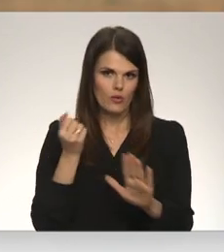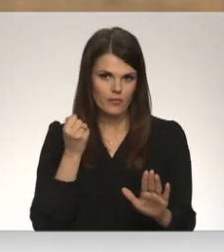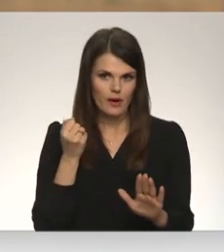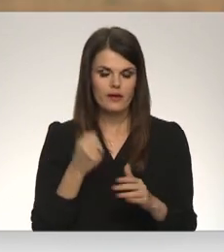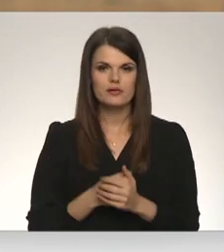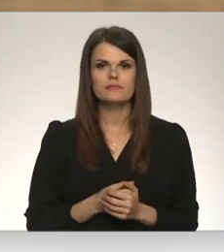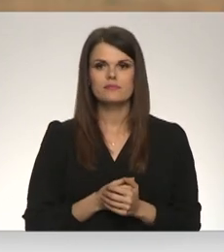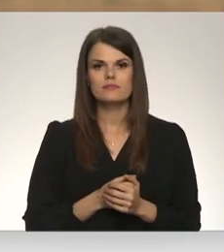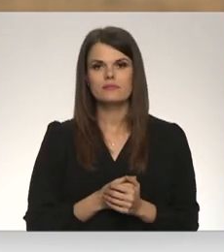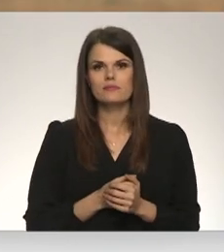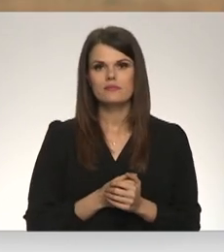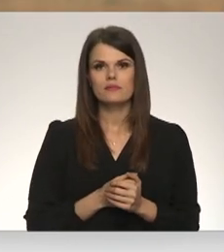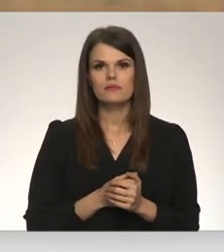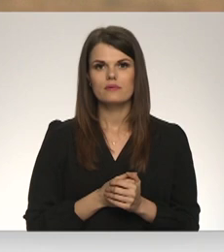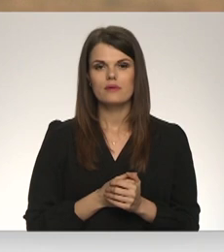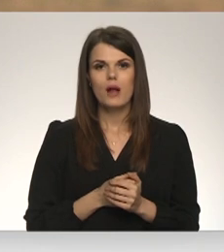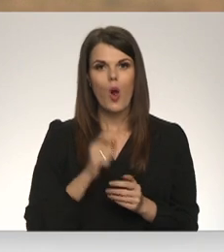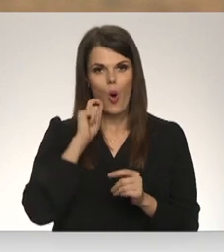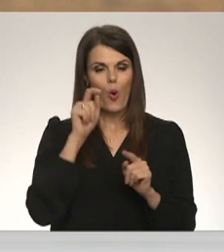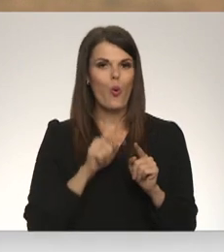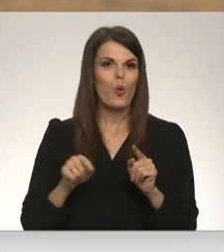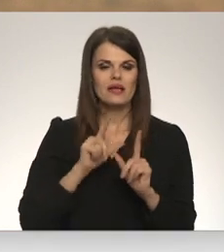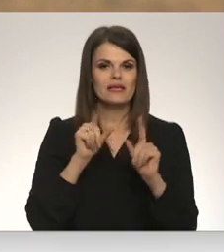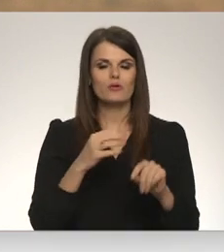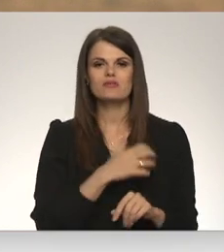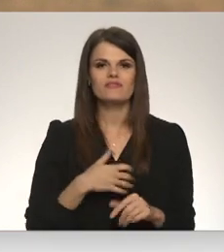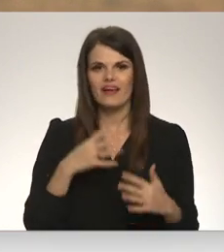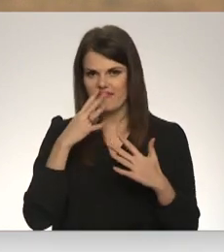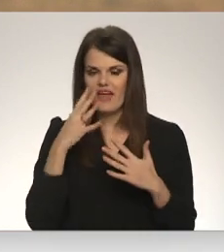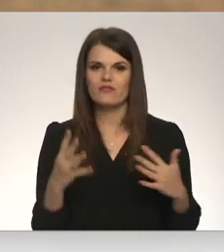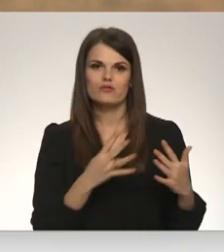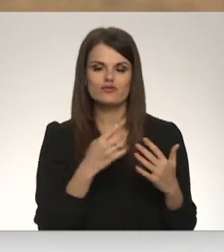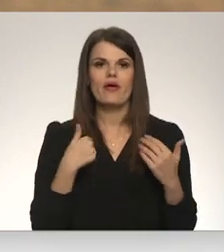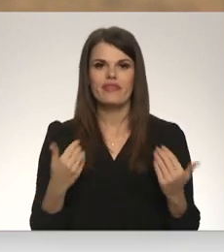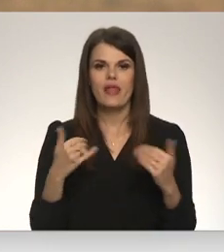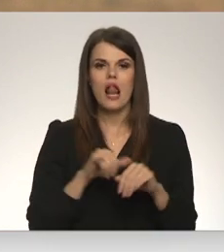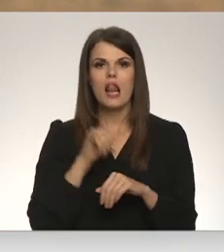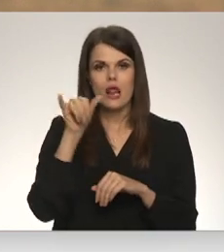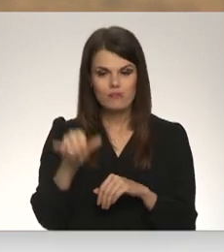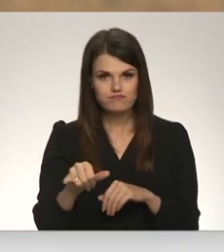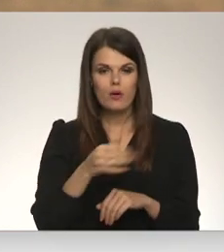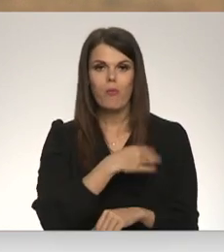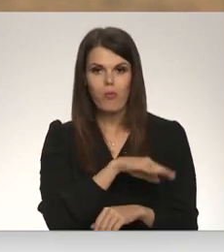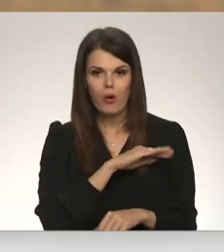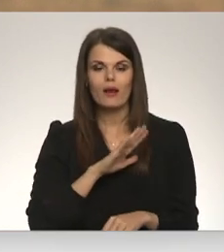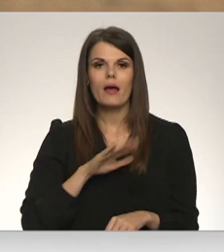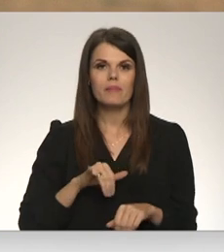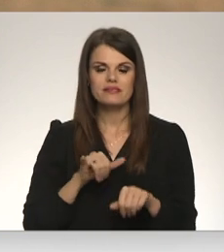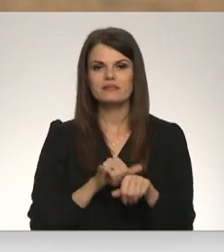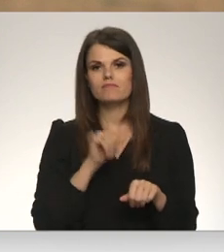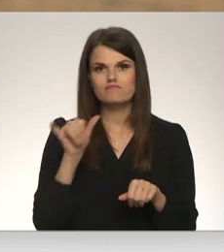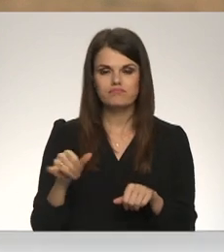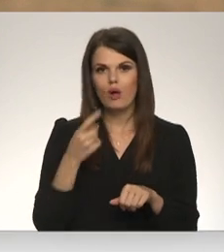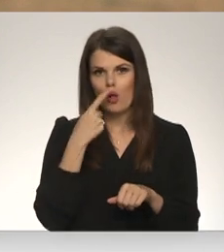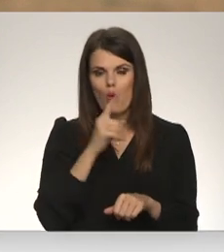Pa Ukraiņai jehat 9 stundu. Pa Ukrainu jābrauc 9 stundas, tagad es ar lidmašīnu līdz Polijai un tad lidmašīnu no Polijas